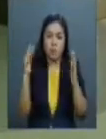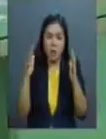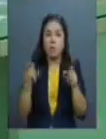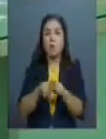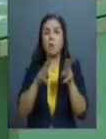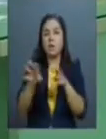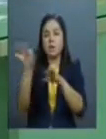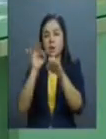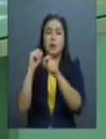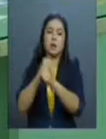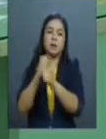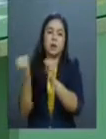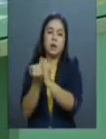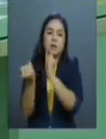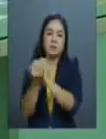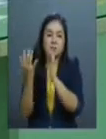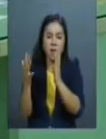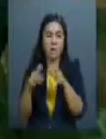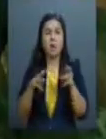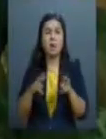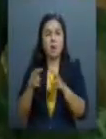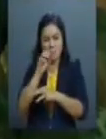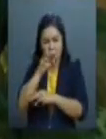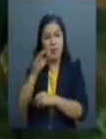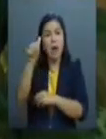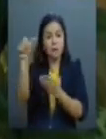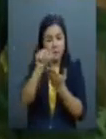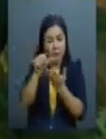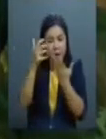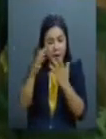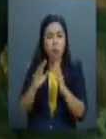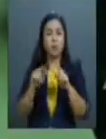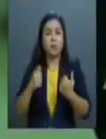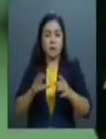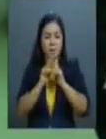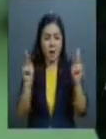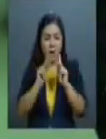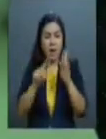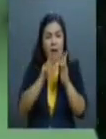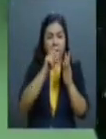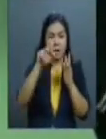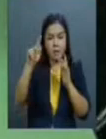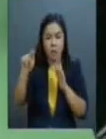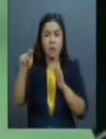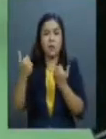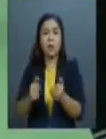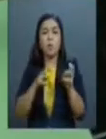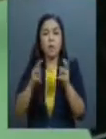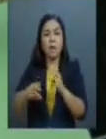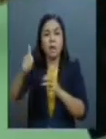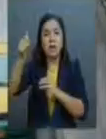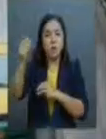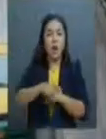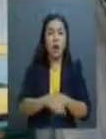ใกล้ชิดประชาชนและยังไม่มีข้อการันตีว่าคณะกรรมการประชาคมเขตจะมีบทบาททางการเมืองดีกว่าส.